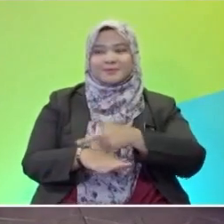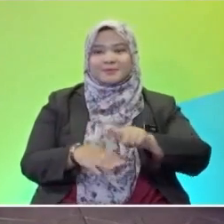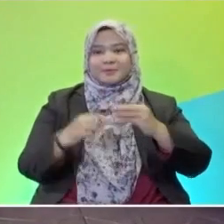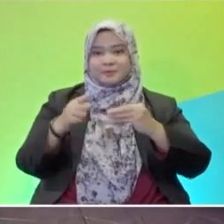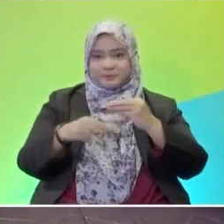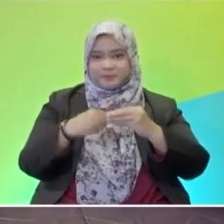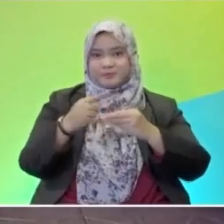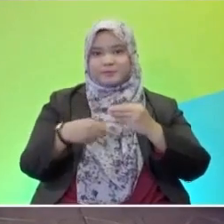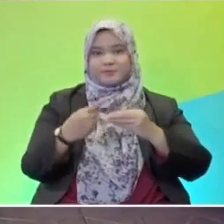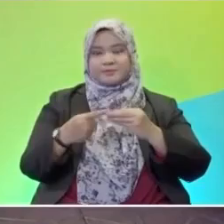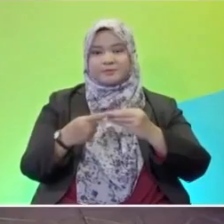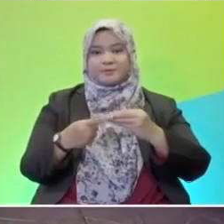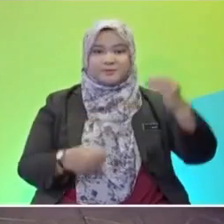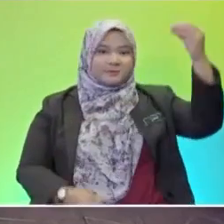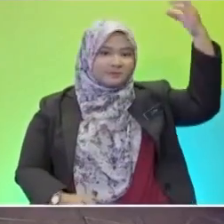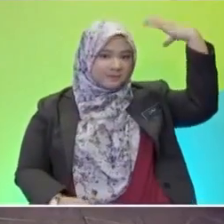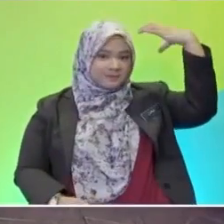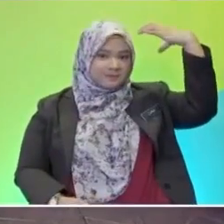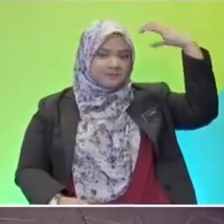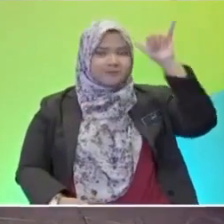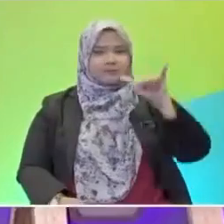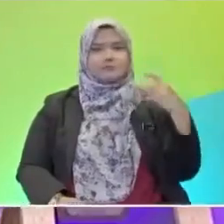Mari kita sama-sama menyanyikan